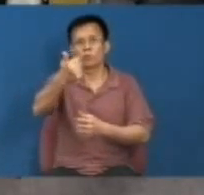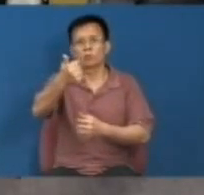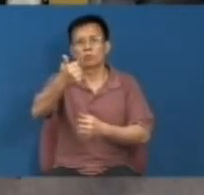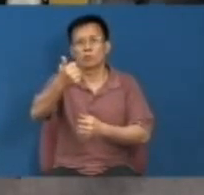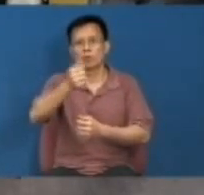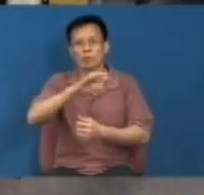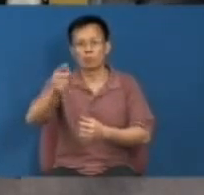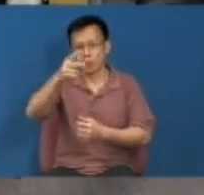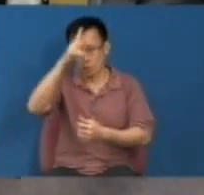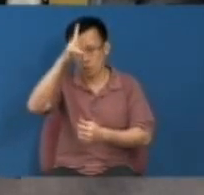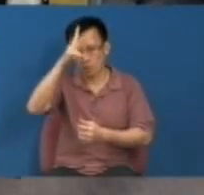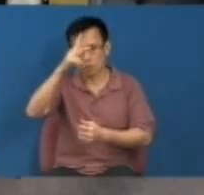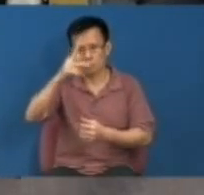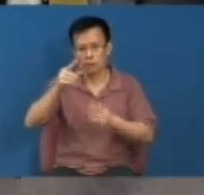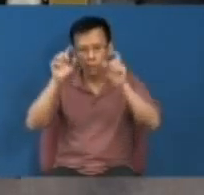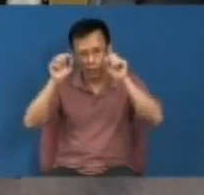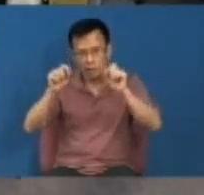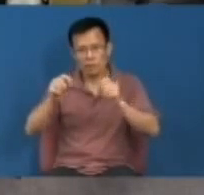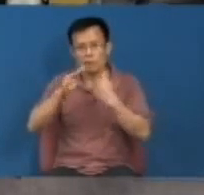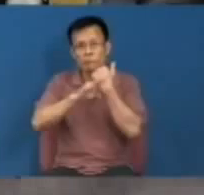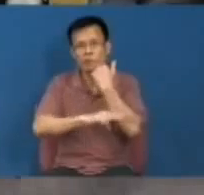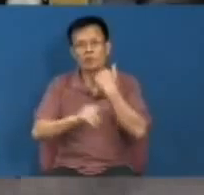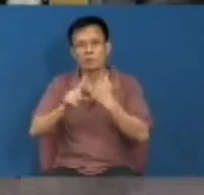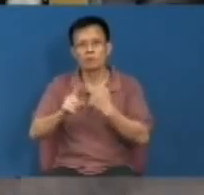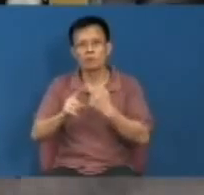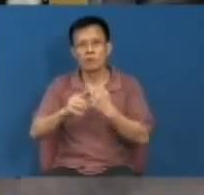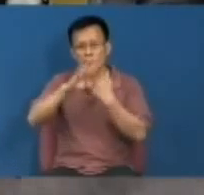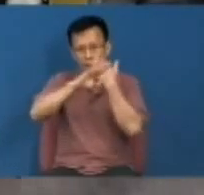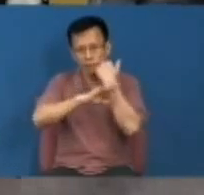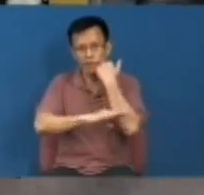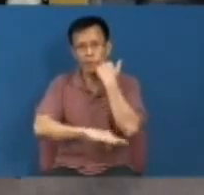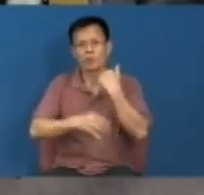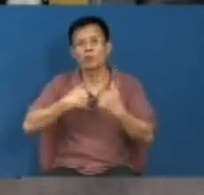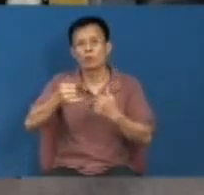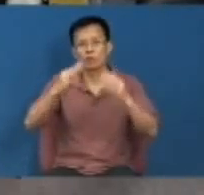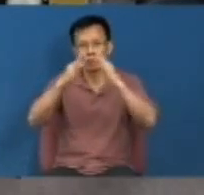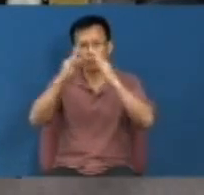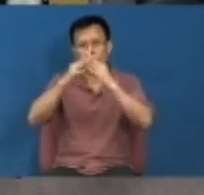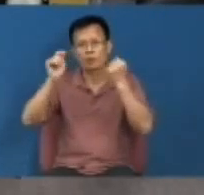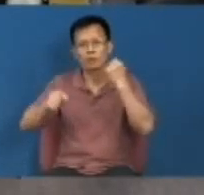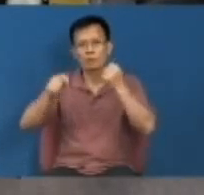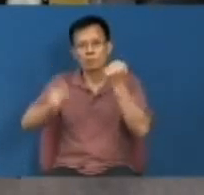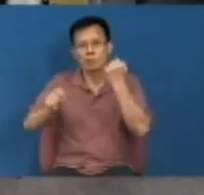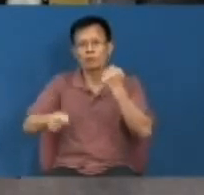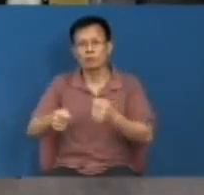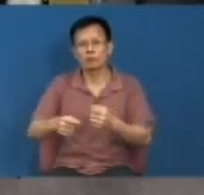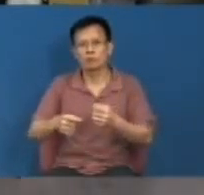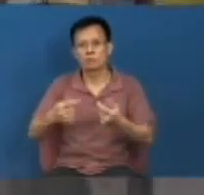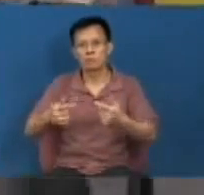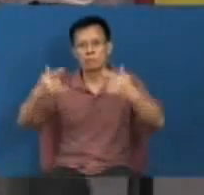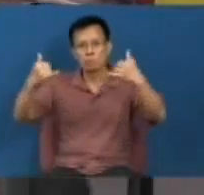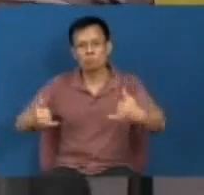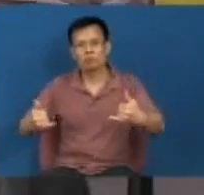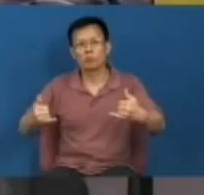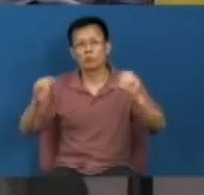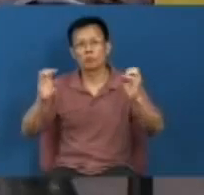理解嗰個法例係點樣嘅。那個法例咧應該去到法庭嗰度，係讓控辯雙方去討論，同埋喺個陽